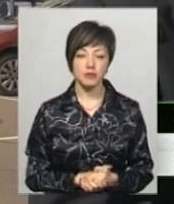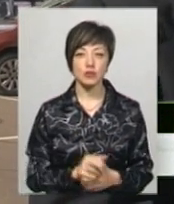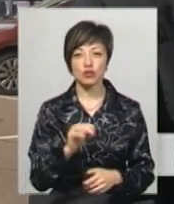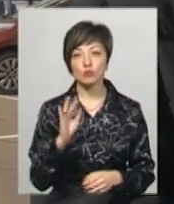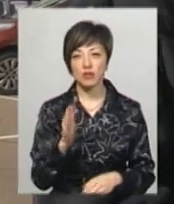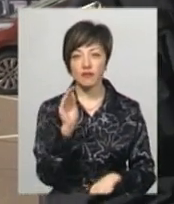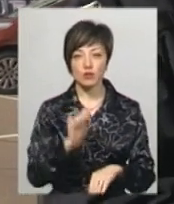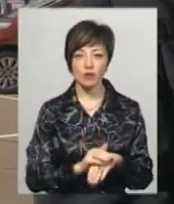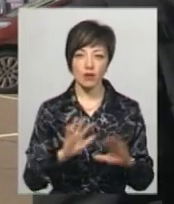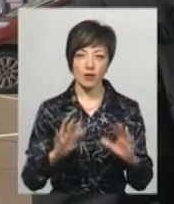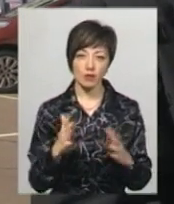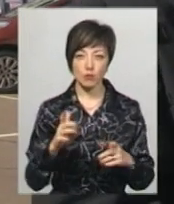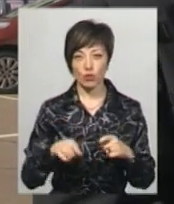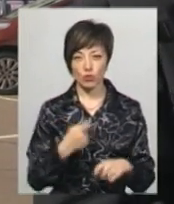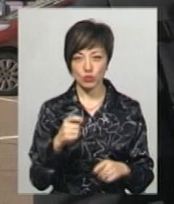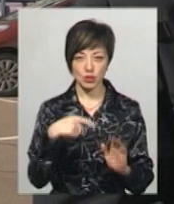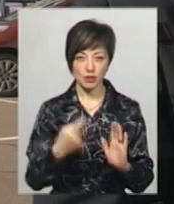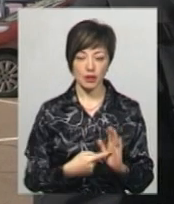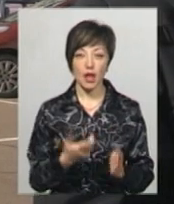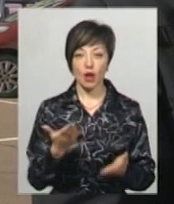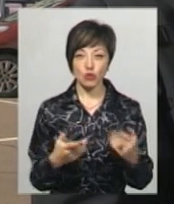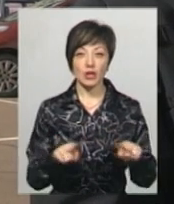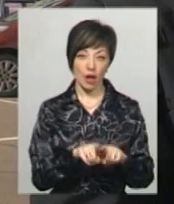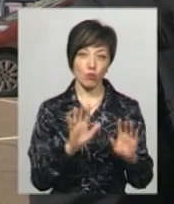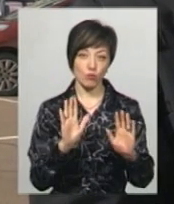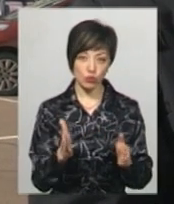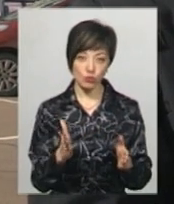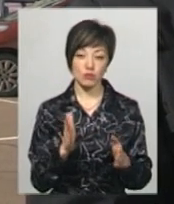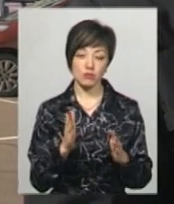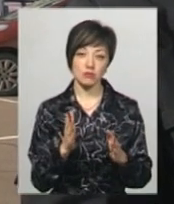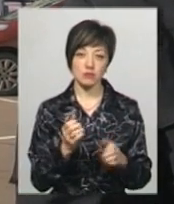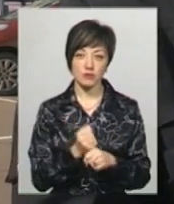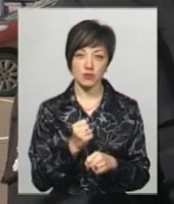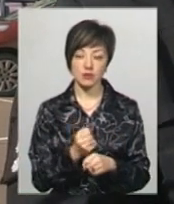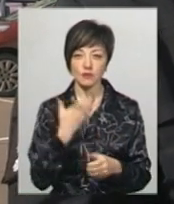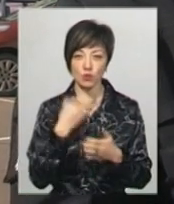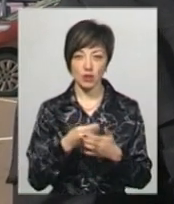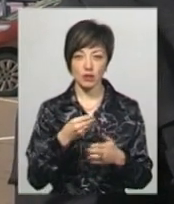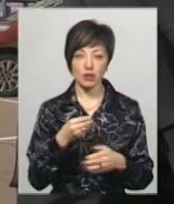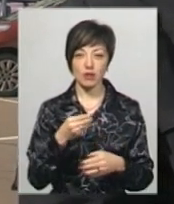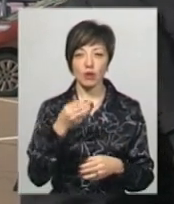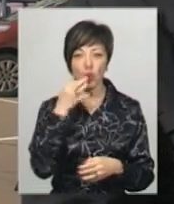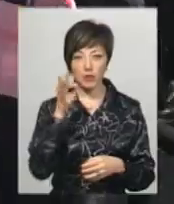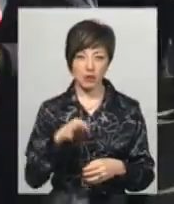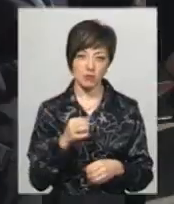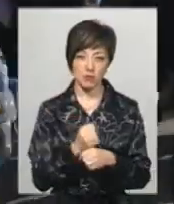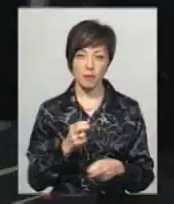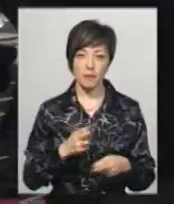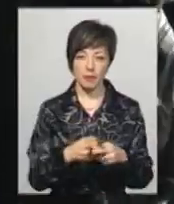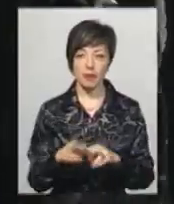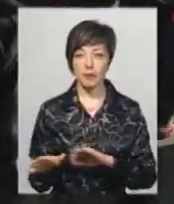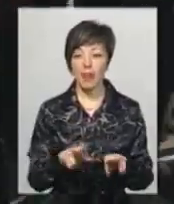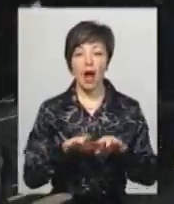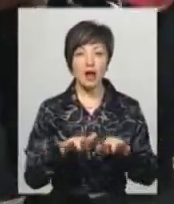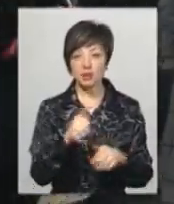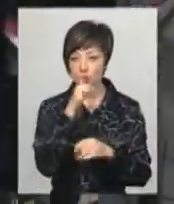будете ви фіксувати у разі чого якісь правопорушення? Ну, якщо такі будуть, звичайно, будемо реагувати відповідно до своєї компетенції та приймати міри. Подібні акції не